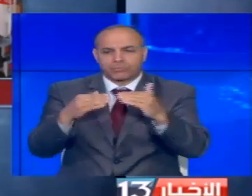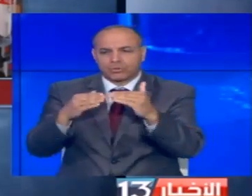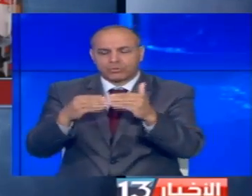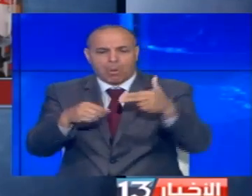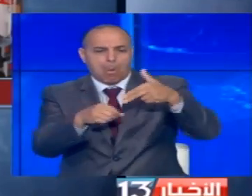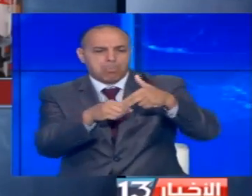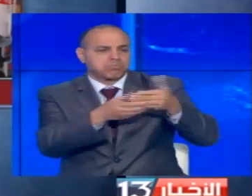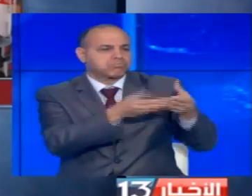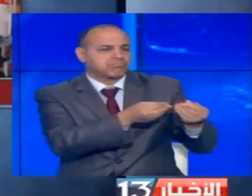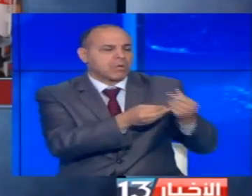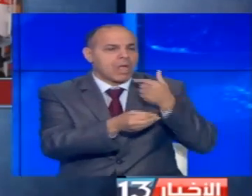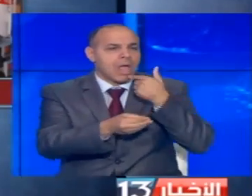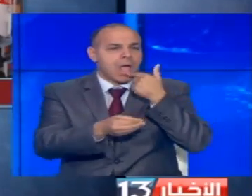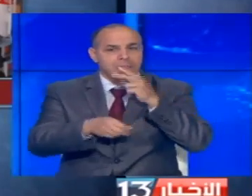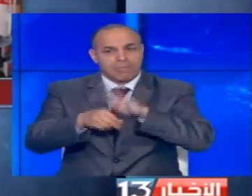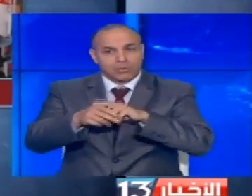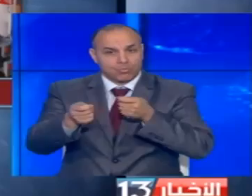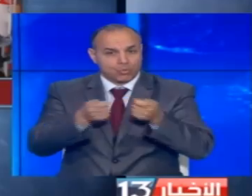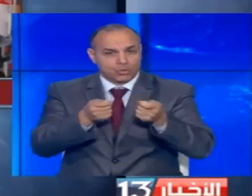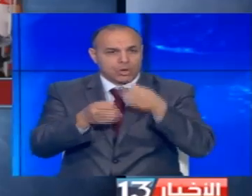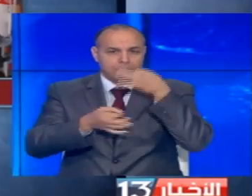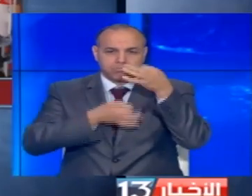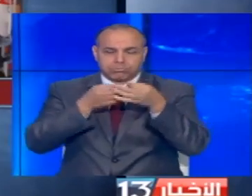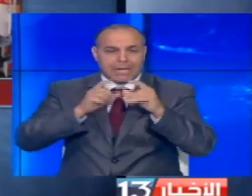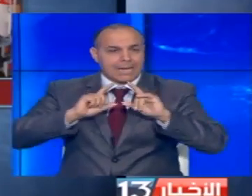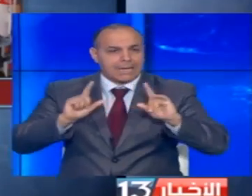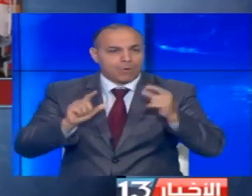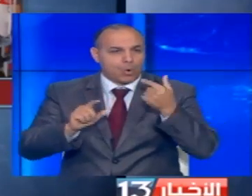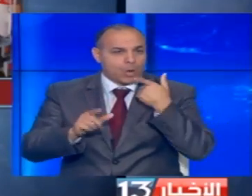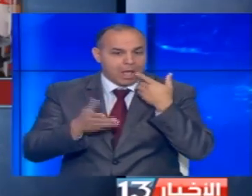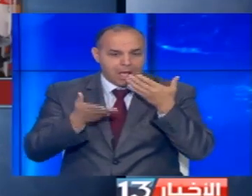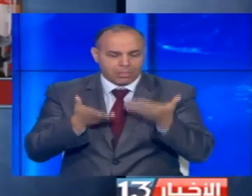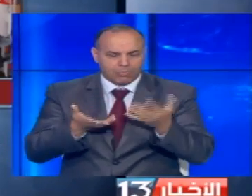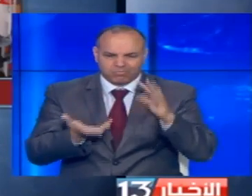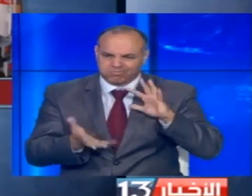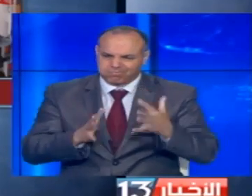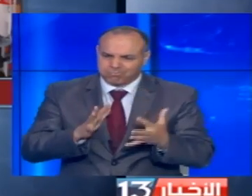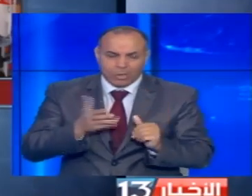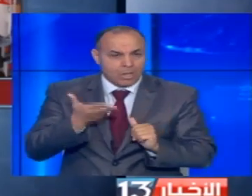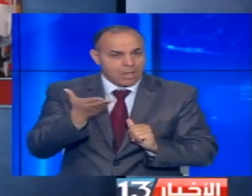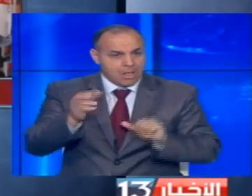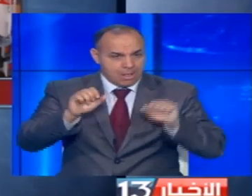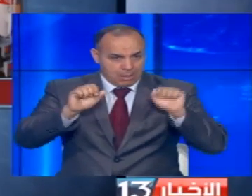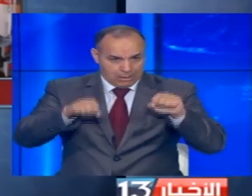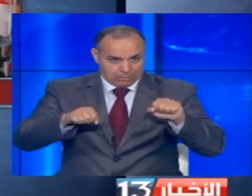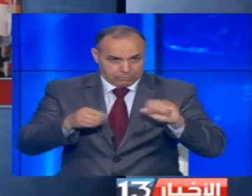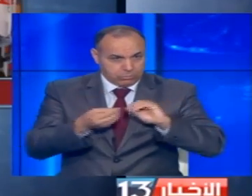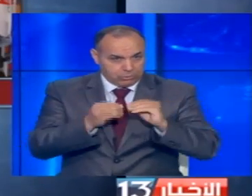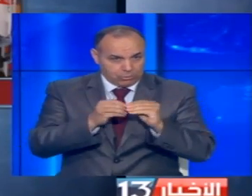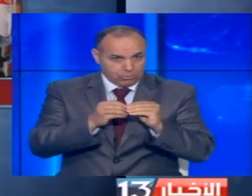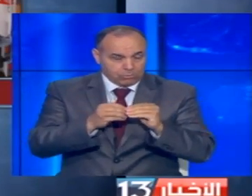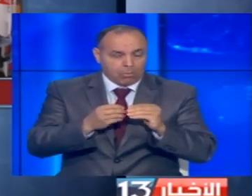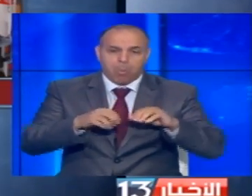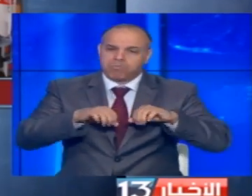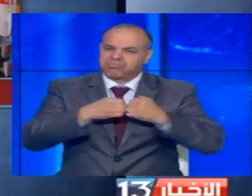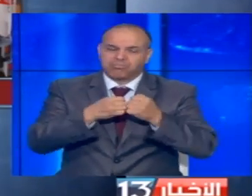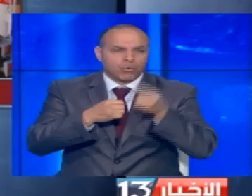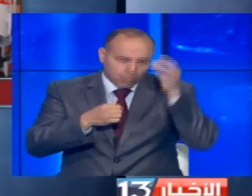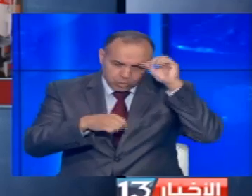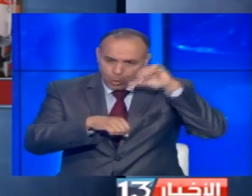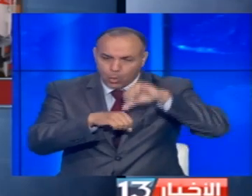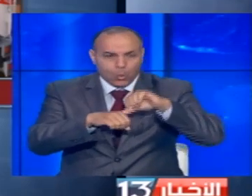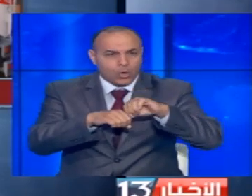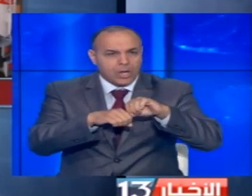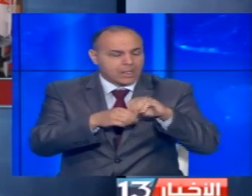التزويد واكد عفيف المبروكي في تصريح اعلامي ان الوضع مقلق ويمكن ان يؤدي الى شلل تام في البلاد